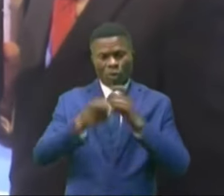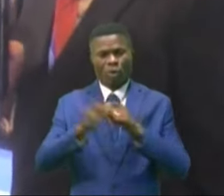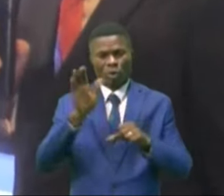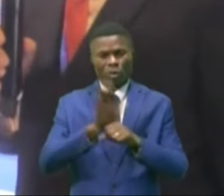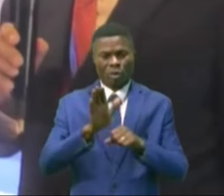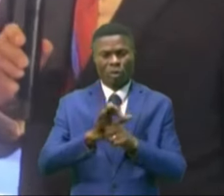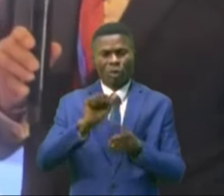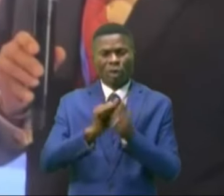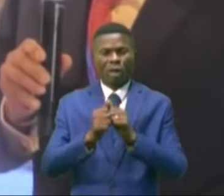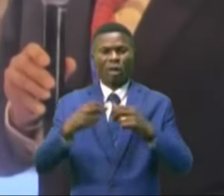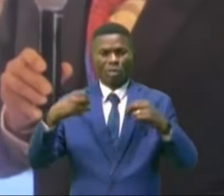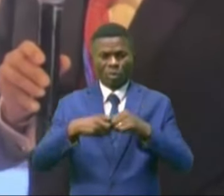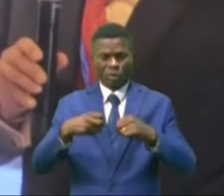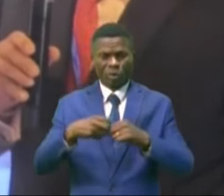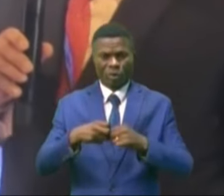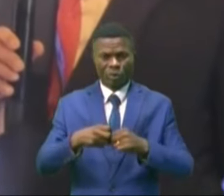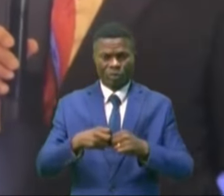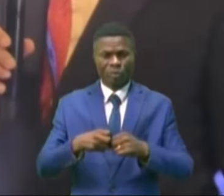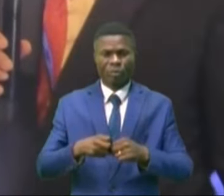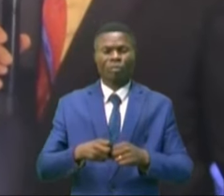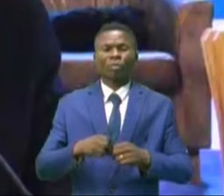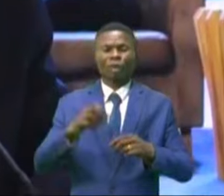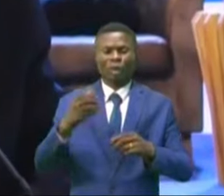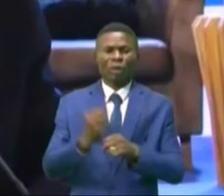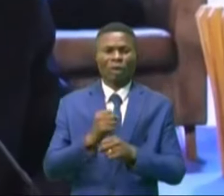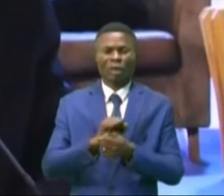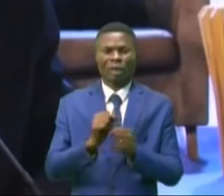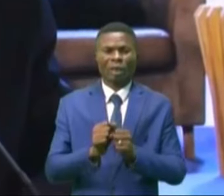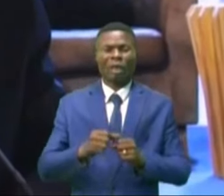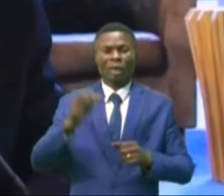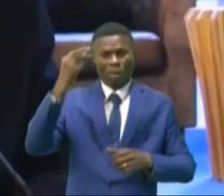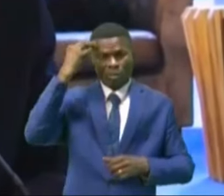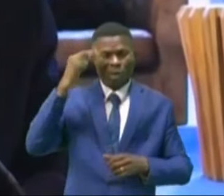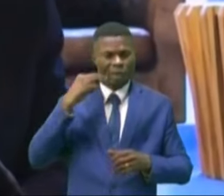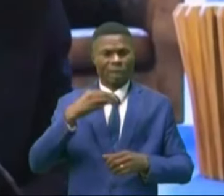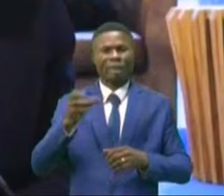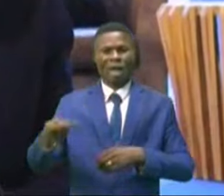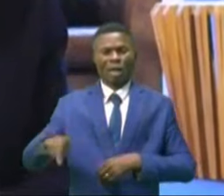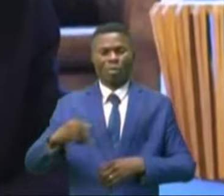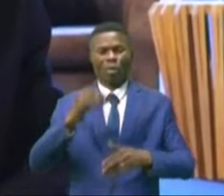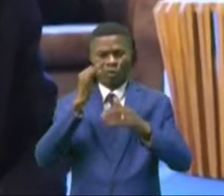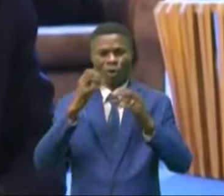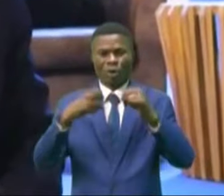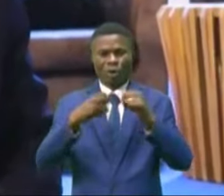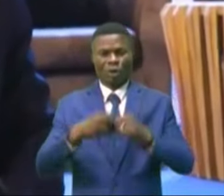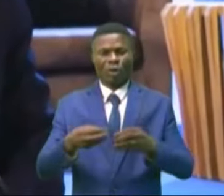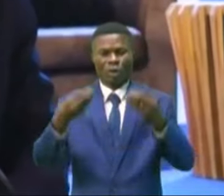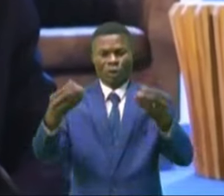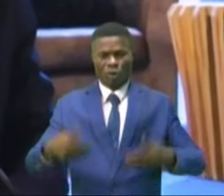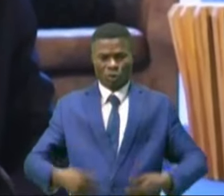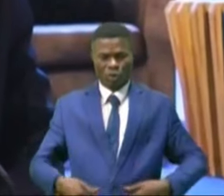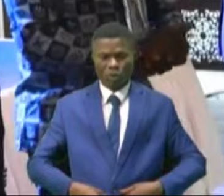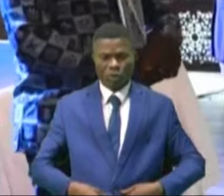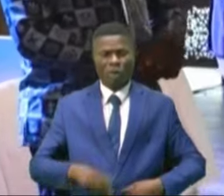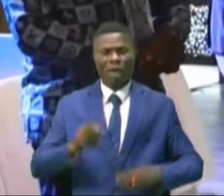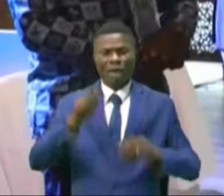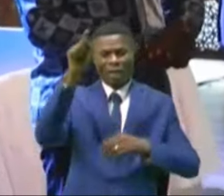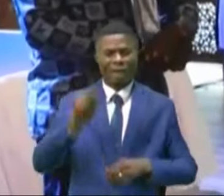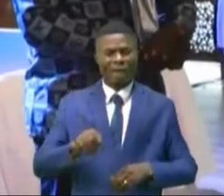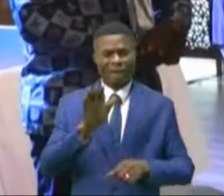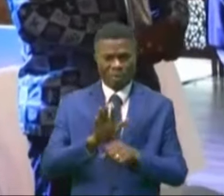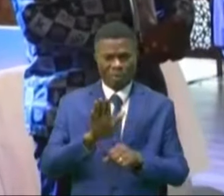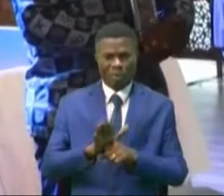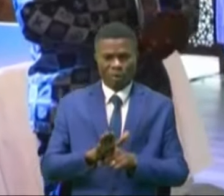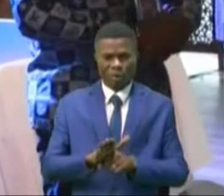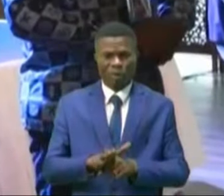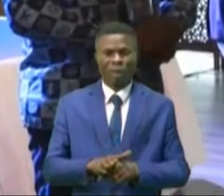le secteur de l'énergie. Avant la clôture, le ministre provincial de l'énergie, Pichundai, a remis aux jeunes qui se sont démarqués dans ce secteur quelques